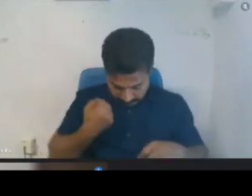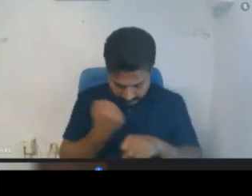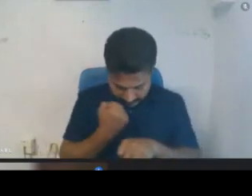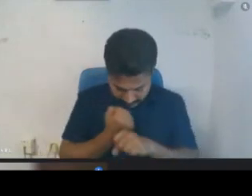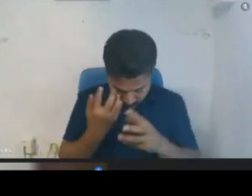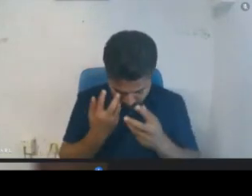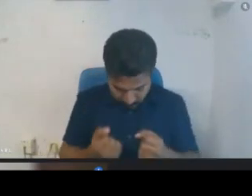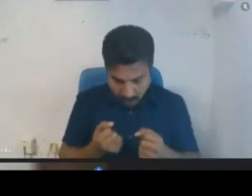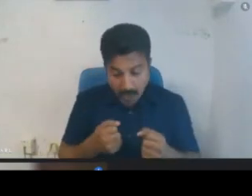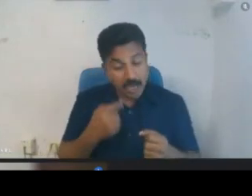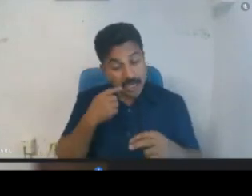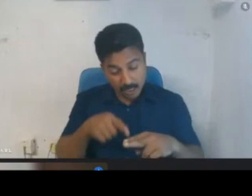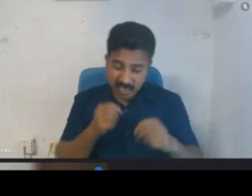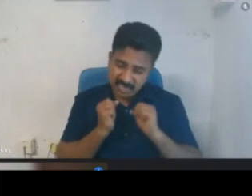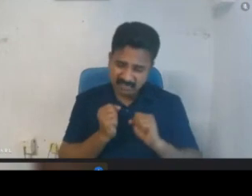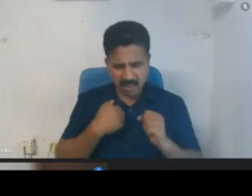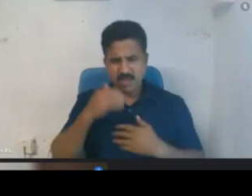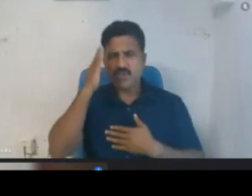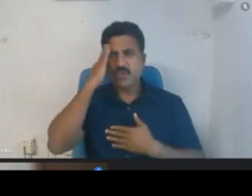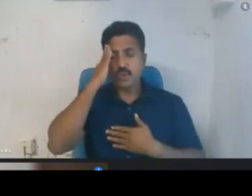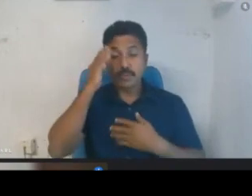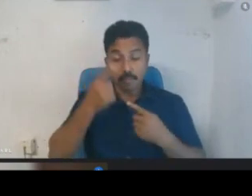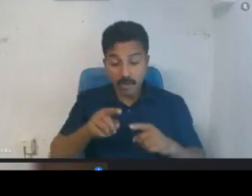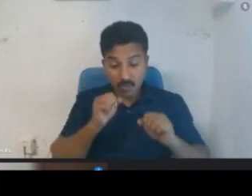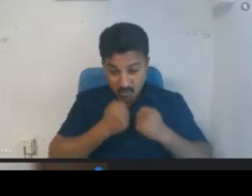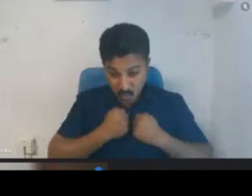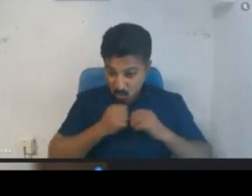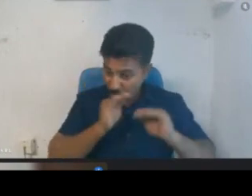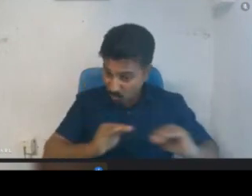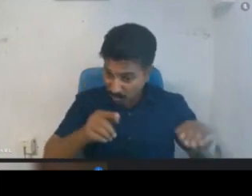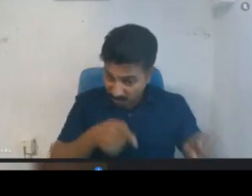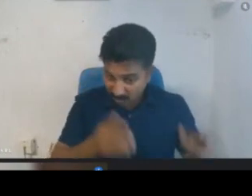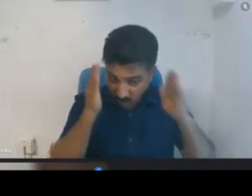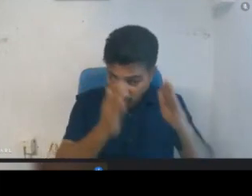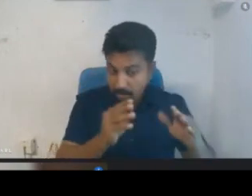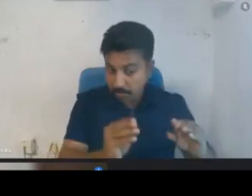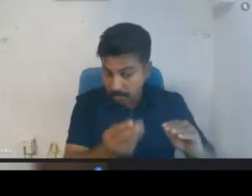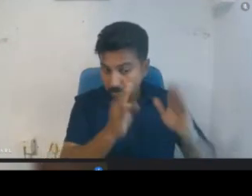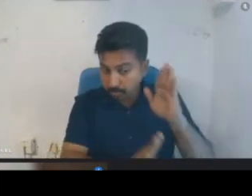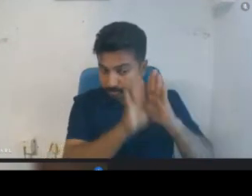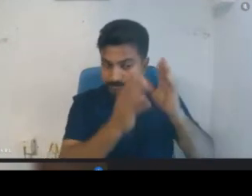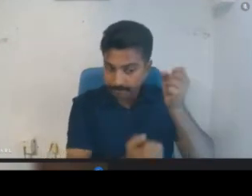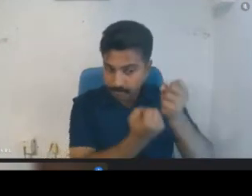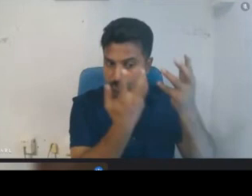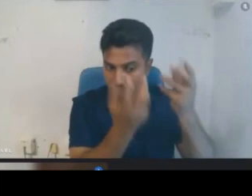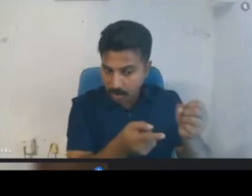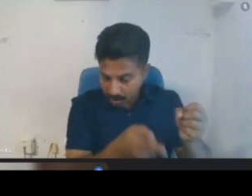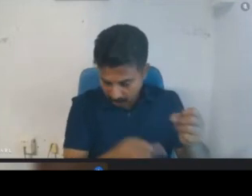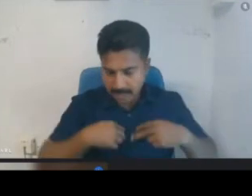കൃത്യമായി മനസ്സിലാക്കിയിട്ട് തന്നെയാണ് ഞാൻ പറയുന്നത്. പക്ഷെ നിങ്ങളുടെ കുട്ടികൾക്ക് വേണ്ടിയെങ്കിലും, നിങ്ങളുടെ കുടുംബം കുറച്ചുകൂടെ നല്ല ബെറ്റർ ആകാൻ വേണ്ടിയെങ്കിലും